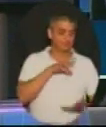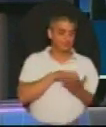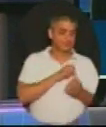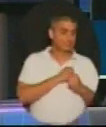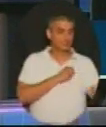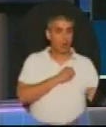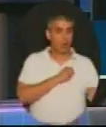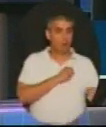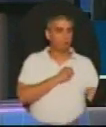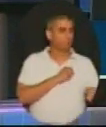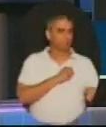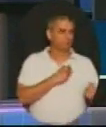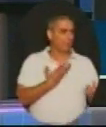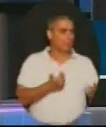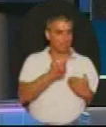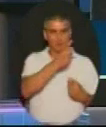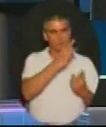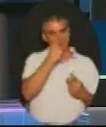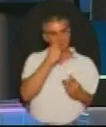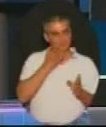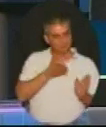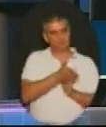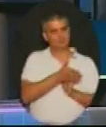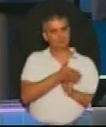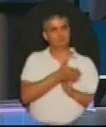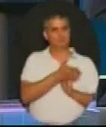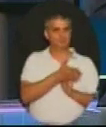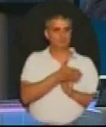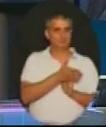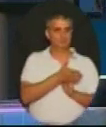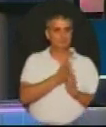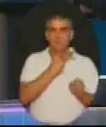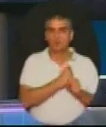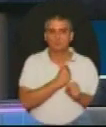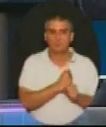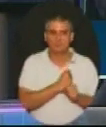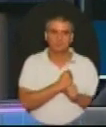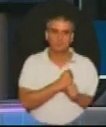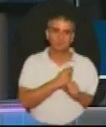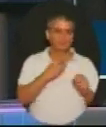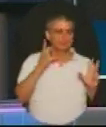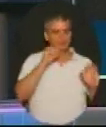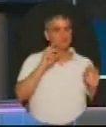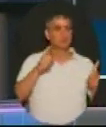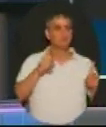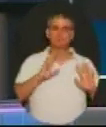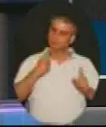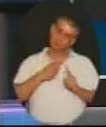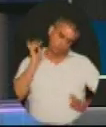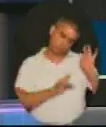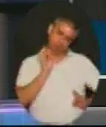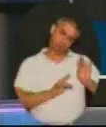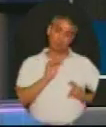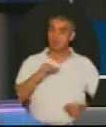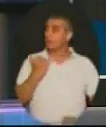במרכז שמאל בעצם... אין מישהו והוא נכנס אל הפרצה הזאת, ומה הוא עושה? שוב מושגים מלחמתיים, בליץ, עטילה.